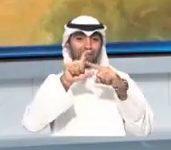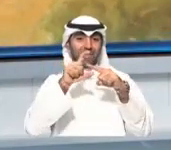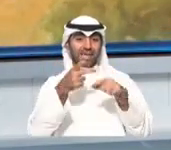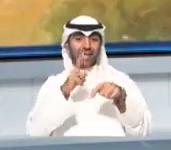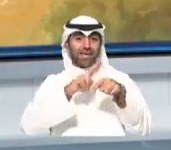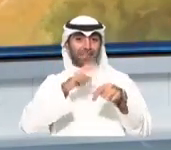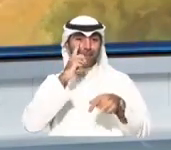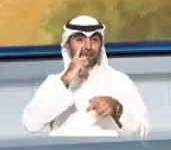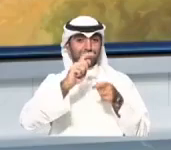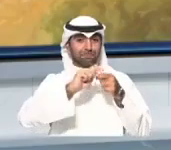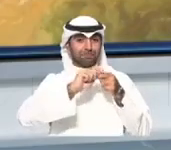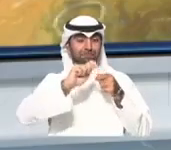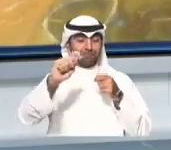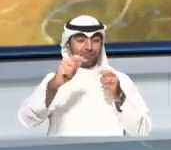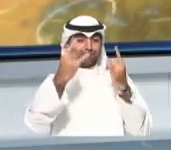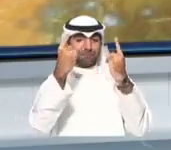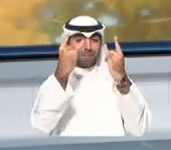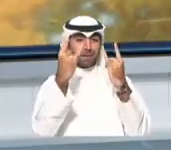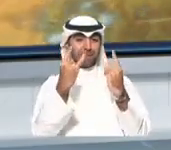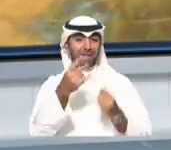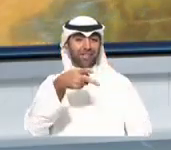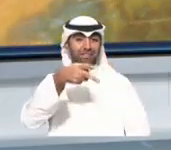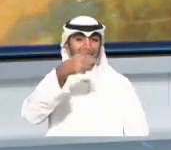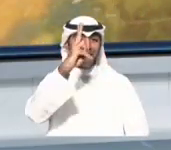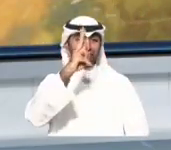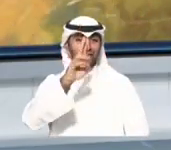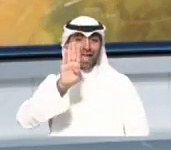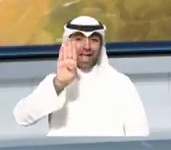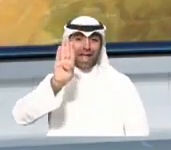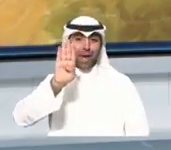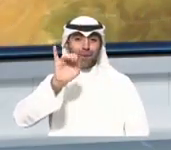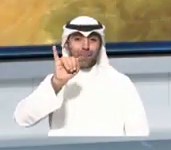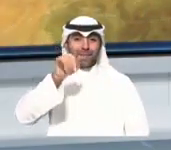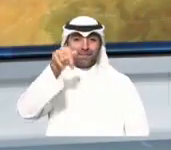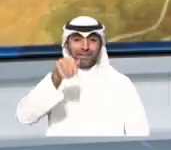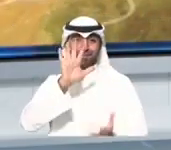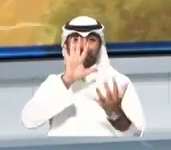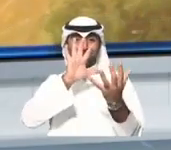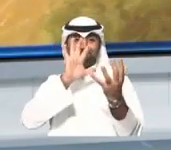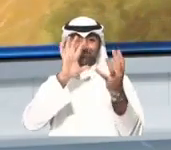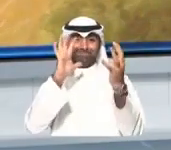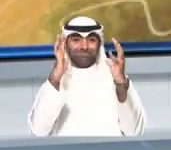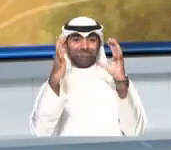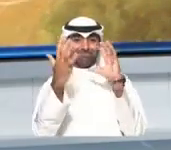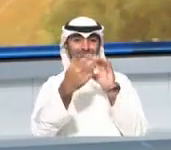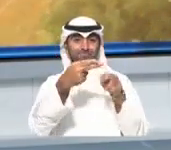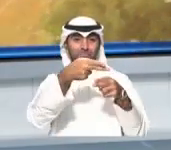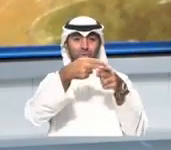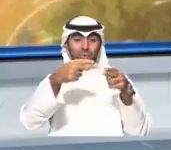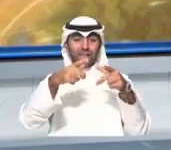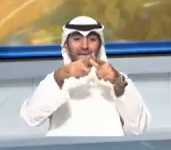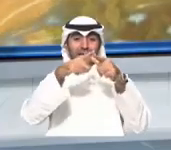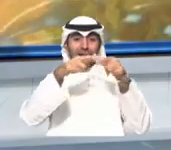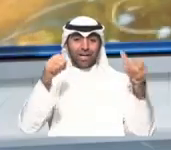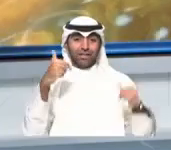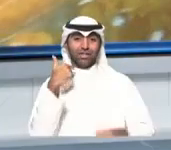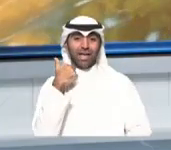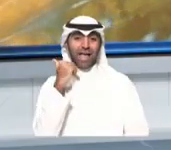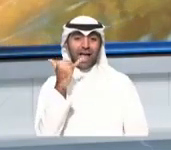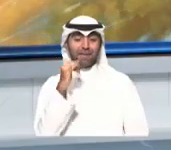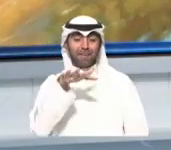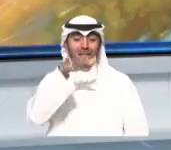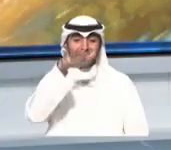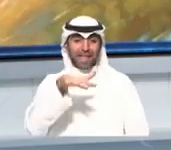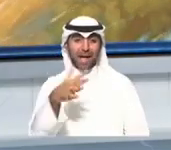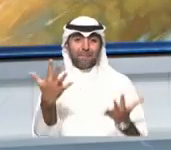وخالية من السحب، وأيضا تراجع المنخفض الجوي أعزائي المشاهدين وتقدم كتلة هوائية باردة أدت إلى انخفاض ملحوظ في